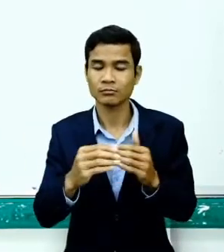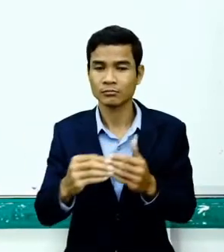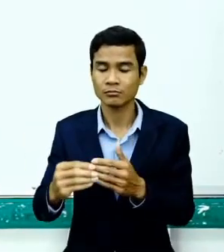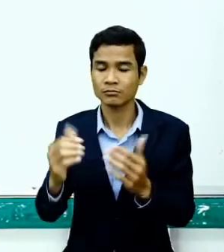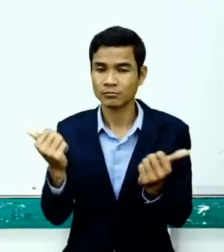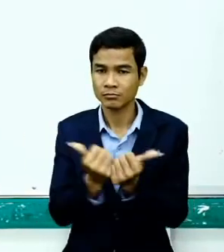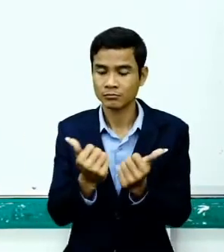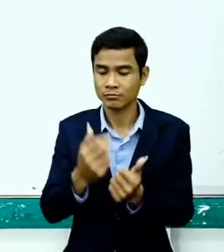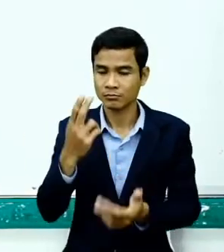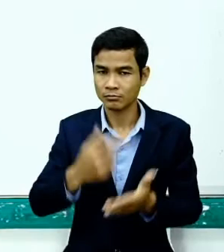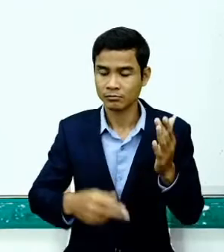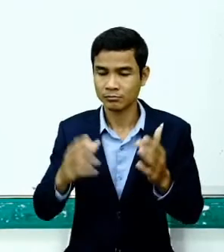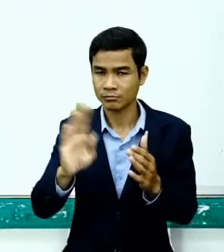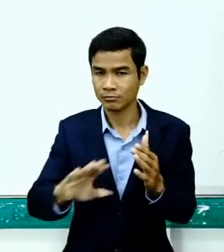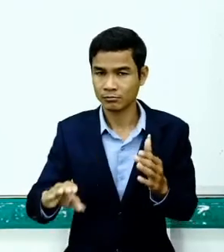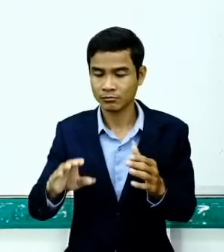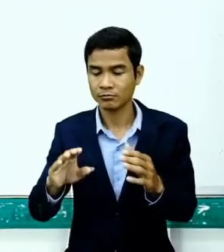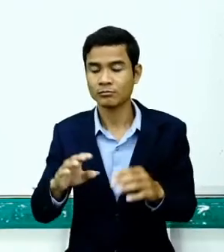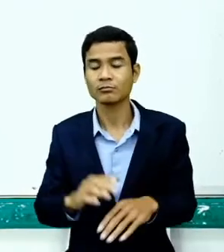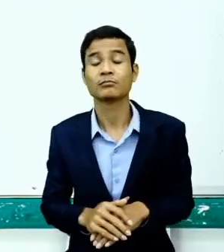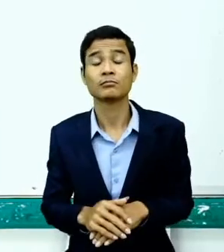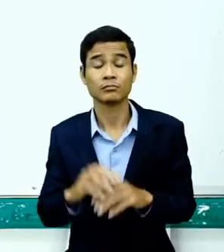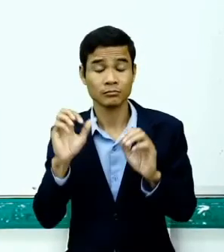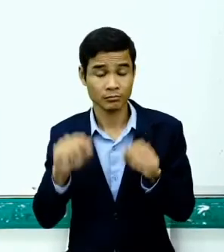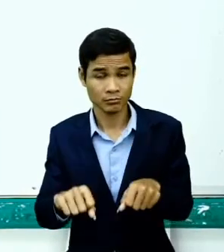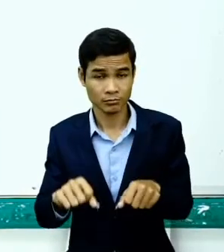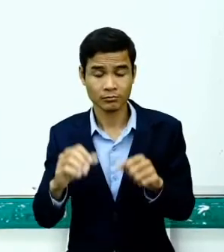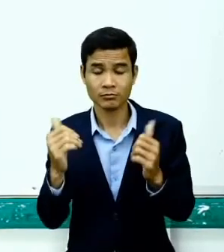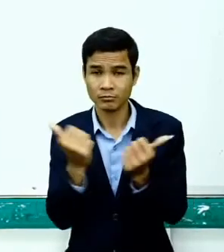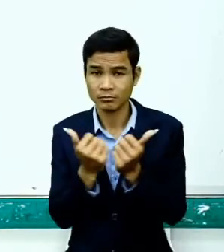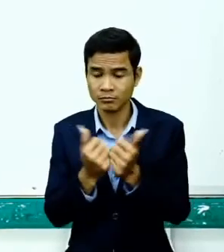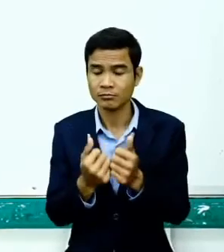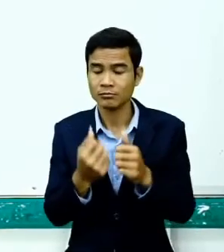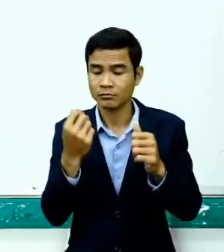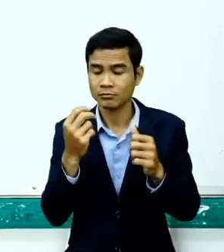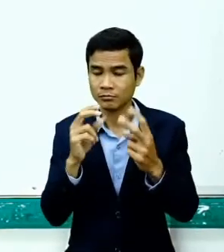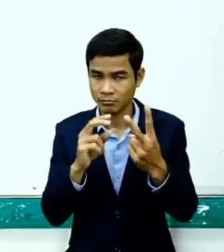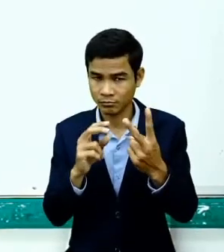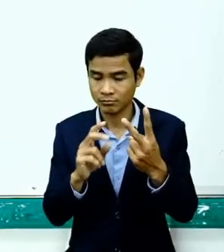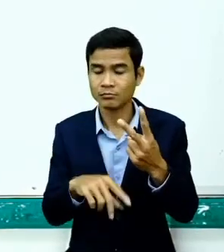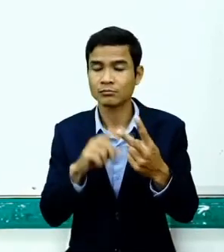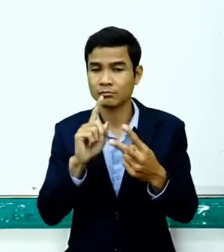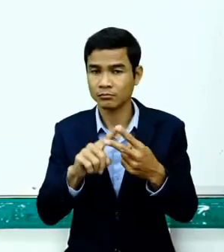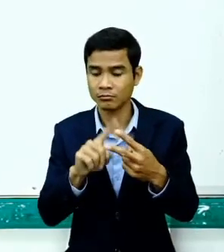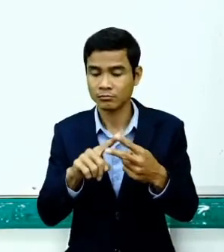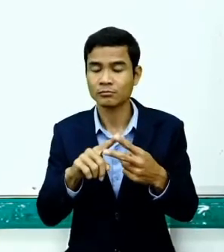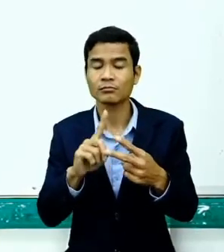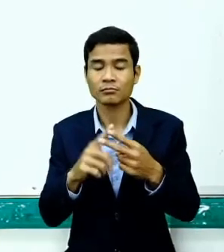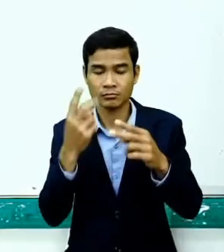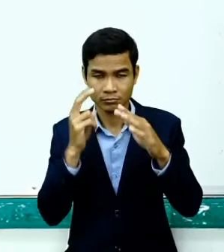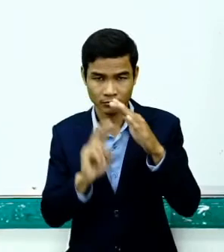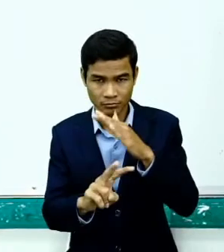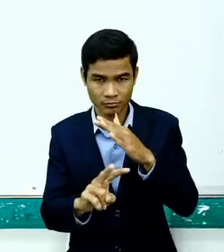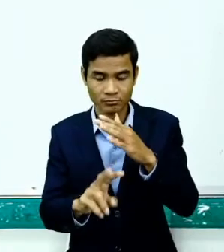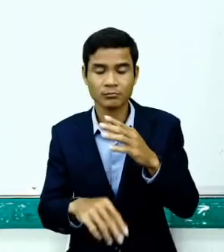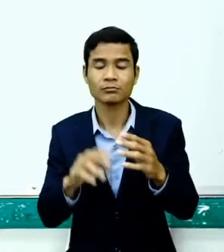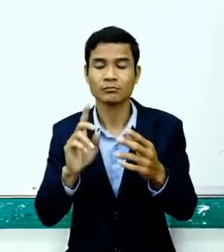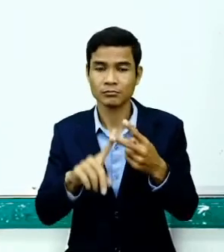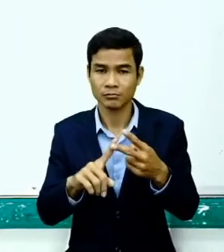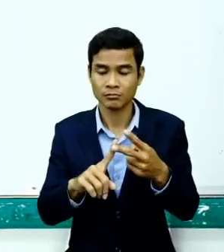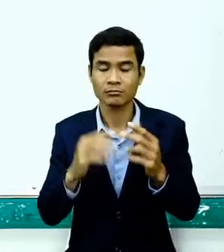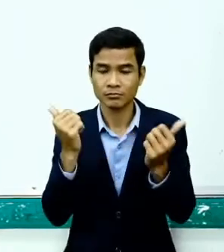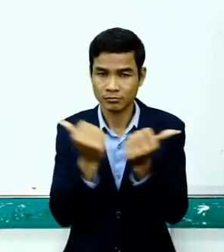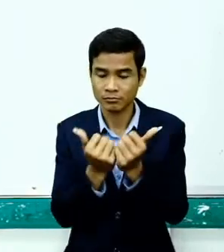បែងអ្វីខ្លះចាអ្នកគ្រូនងកូនកូនទៅលេងលបែងចំនួន2គឺលបែងទុះទាយហើយនិង